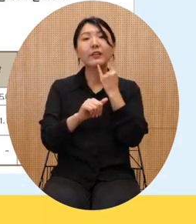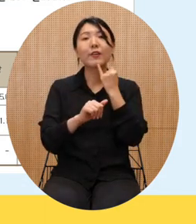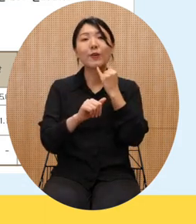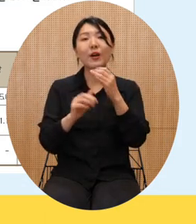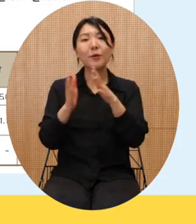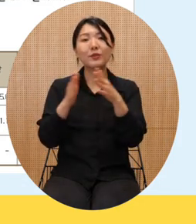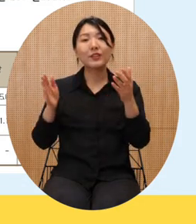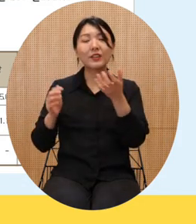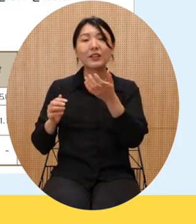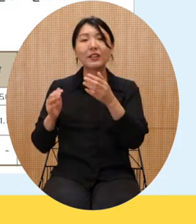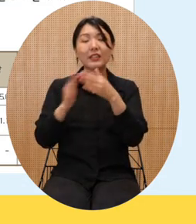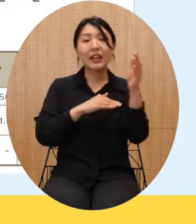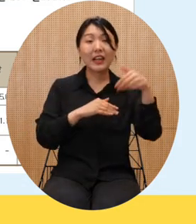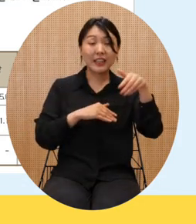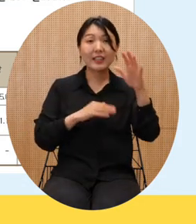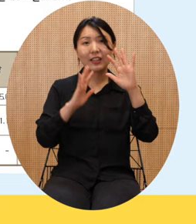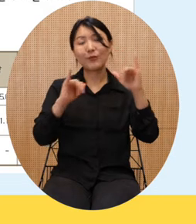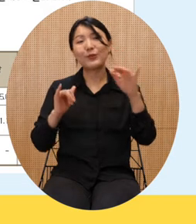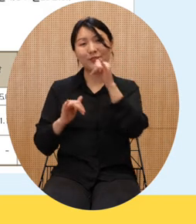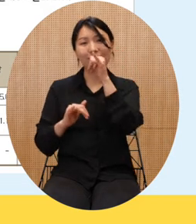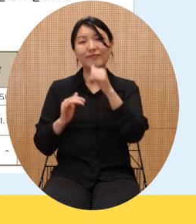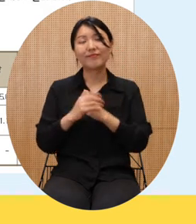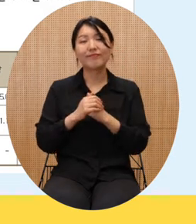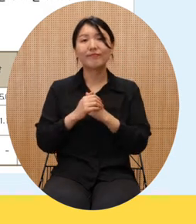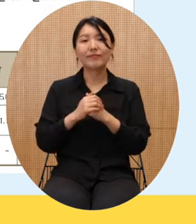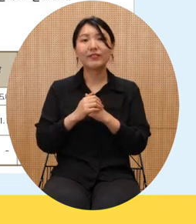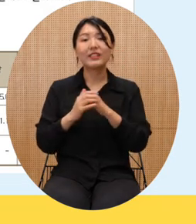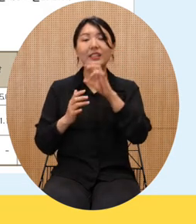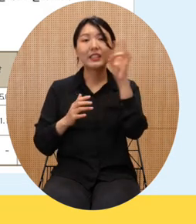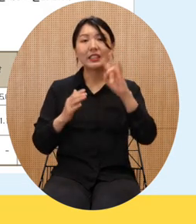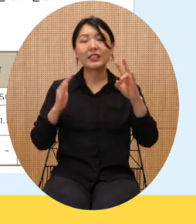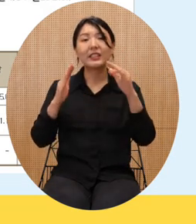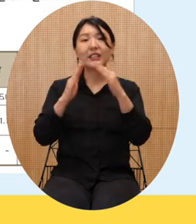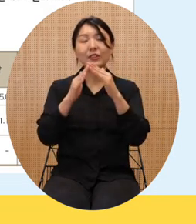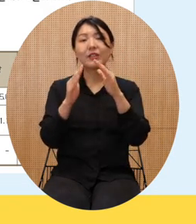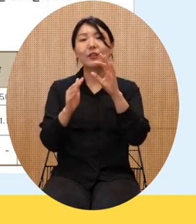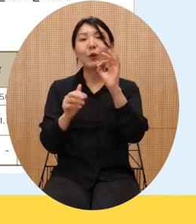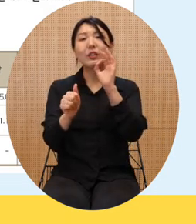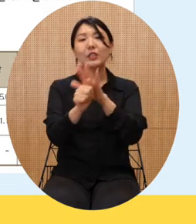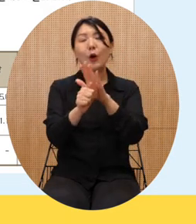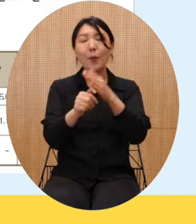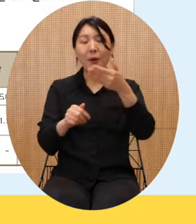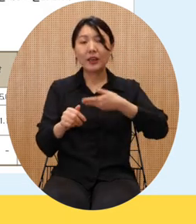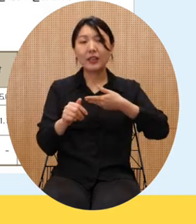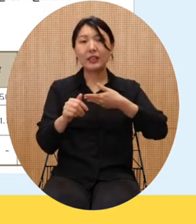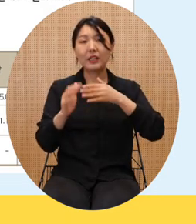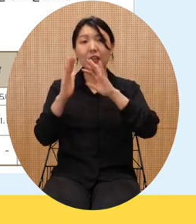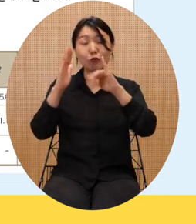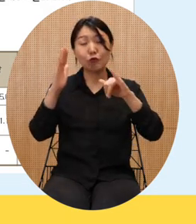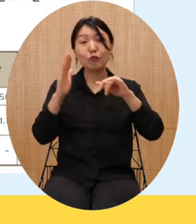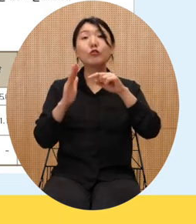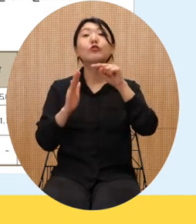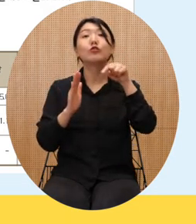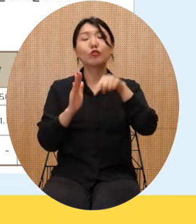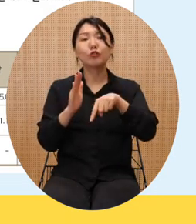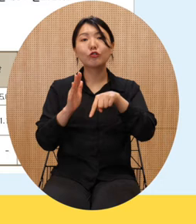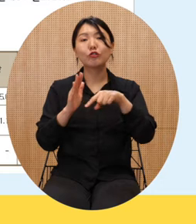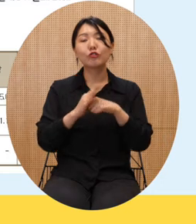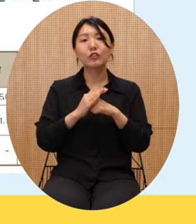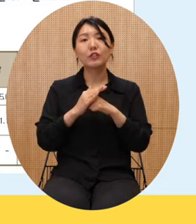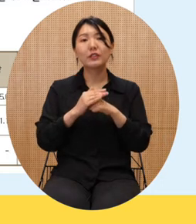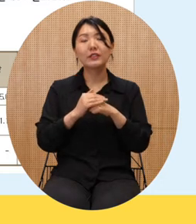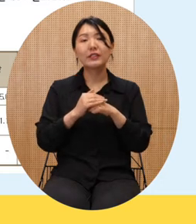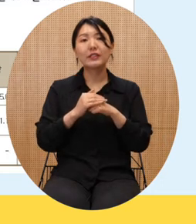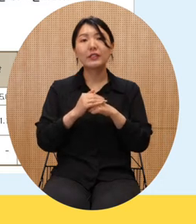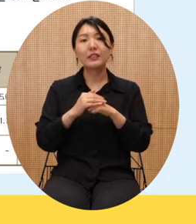좀 주변 환경도 괜찮고 한 아파트로 이사한 그런 분들도 계시거든요. 그래서 이 지금 시흥형 주거비 지원을 받고